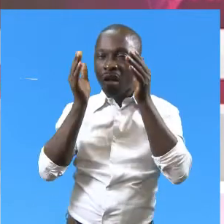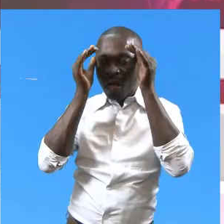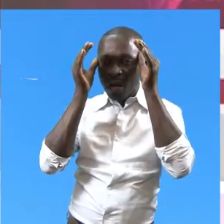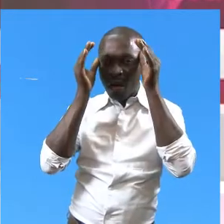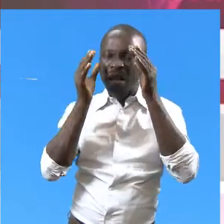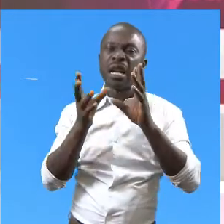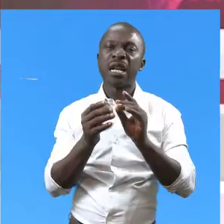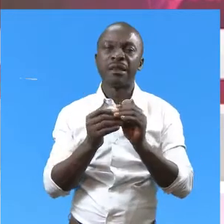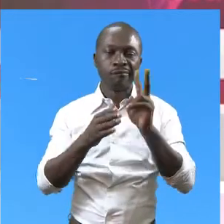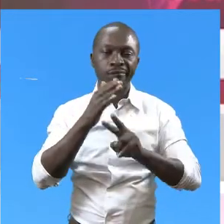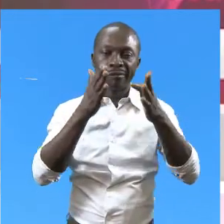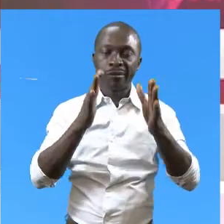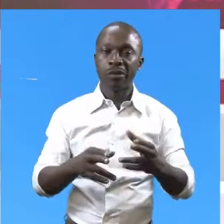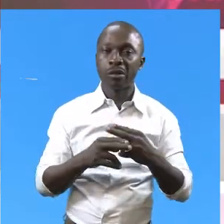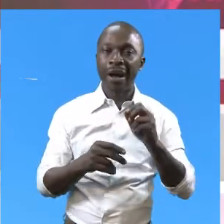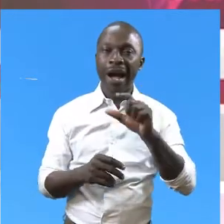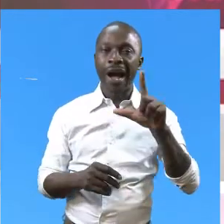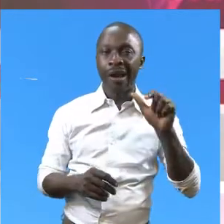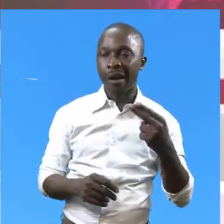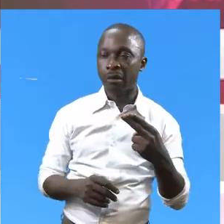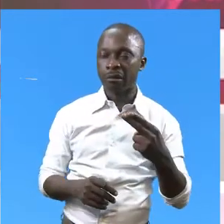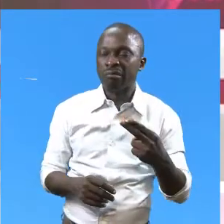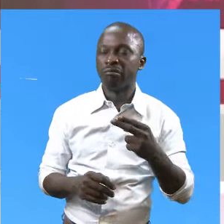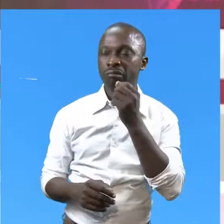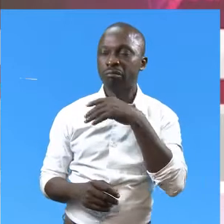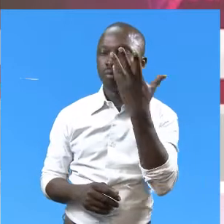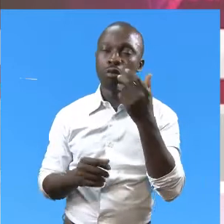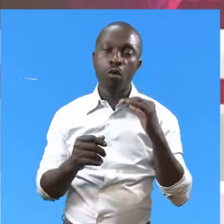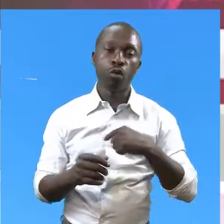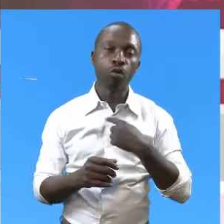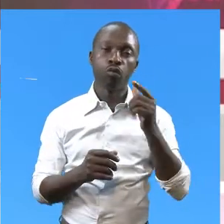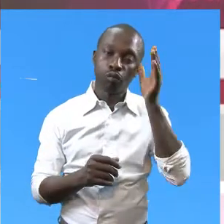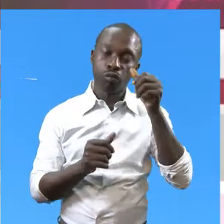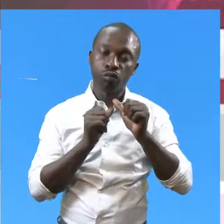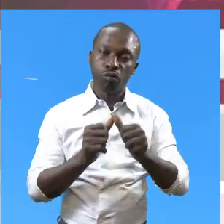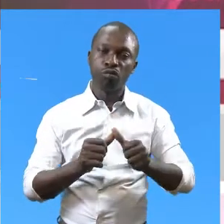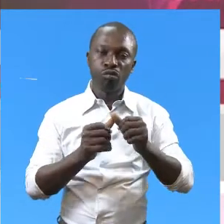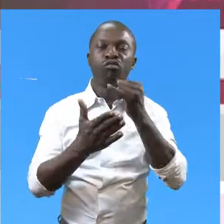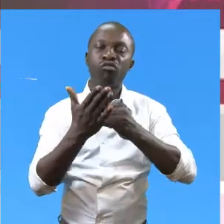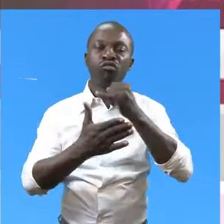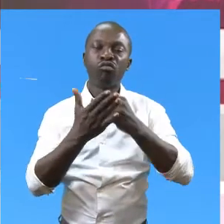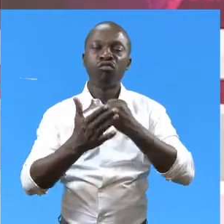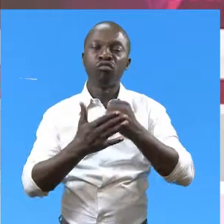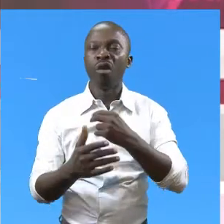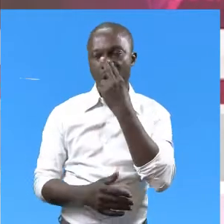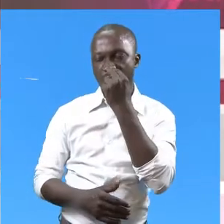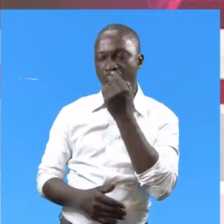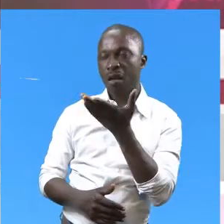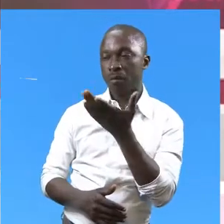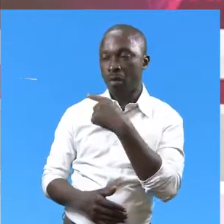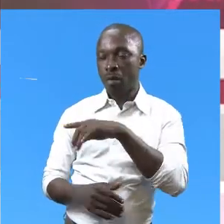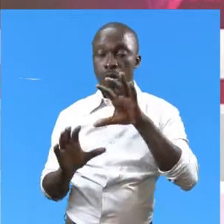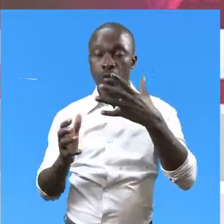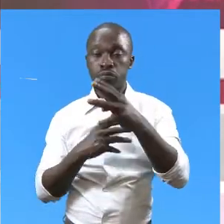Mohammed, les expressions de colère contre la France et son président se sont multipliées. Des musulmans condamnent